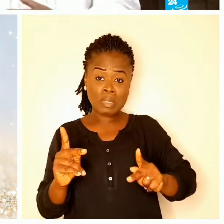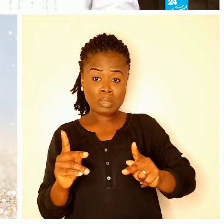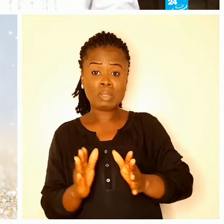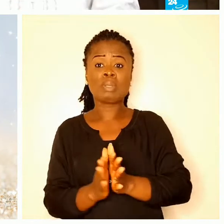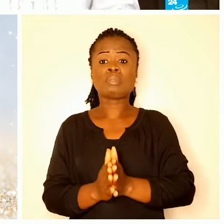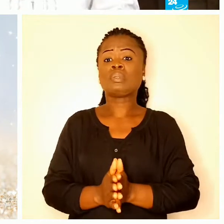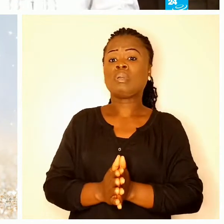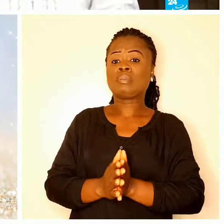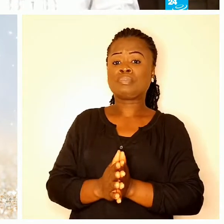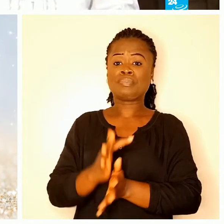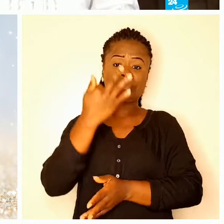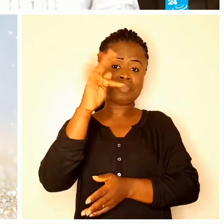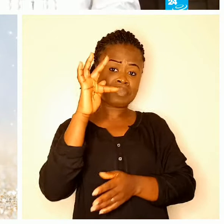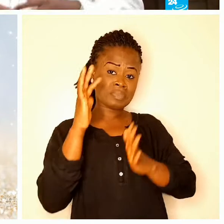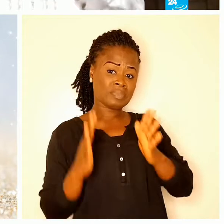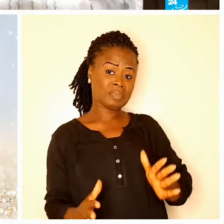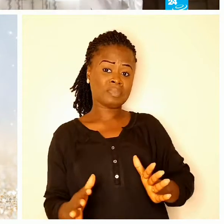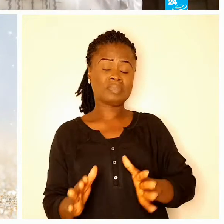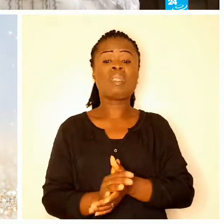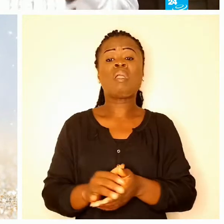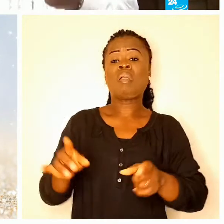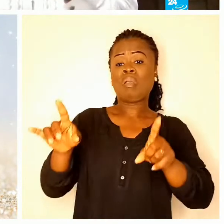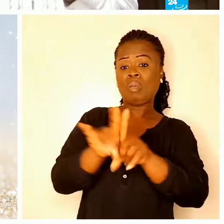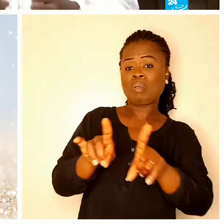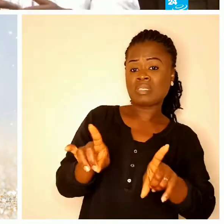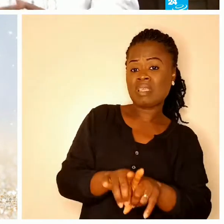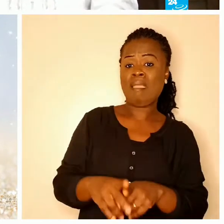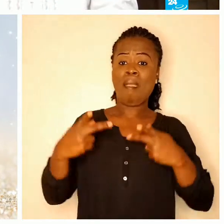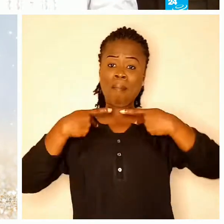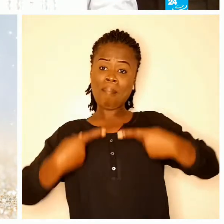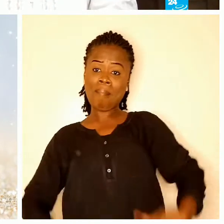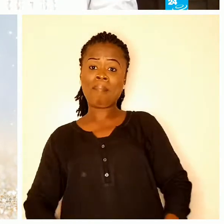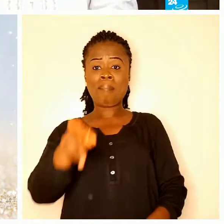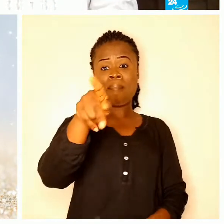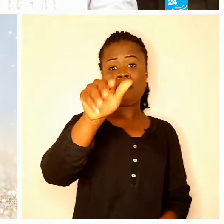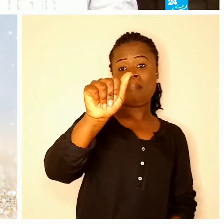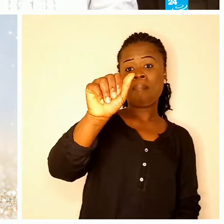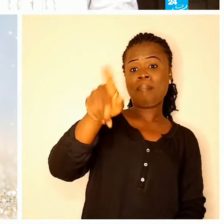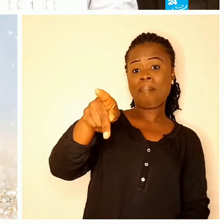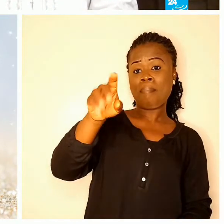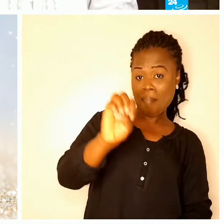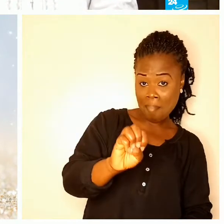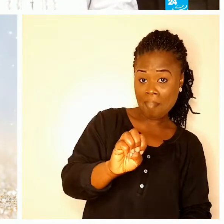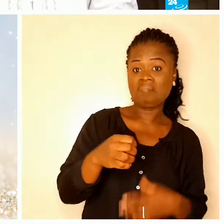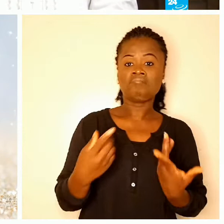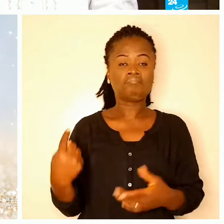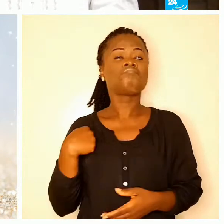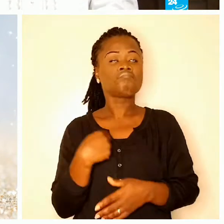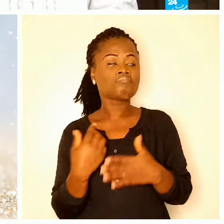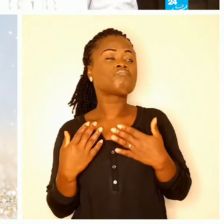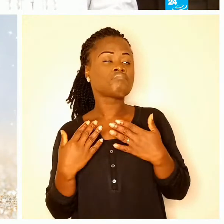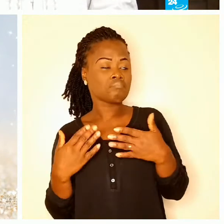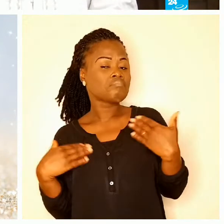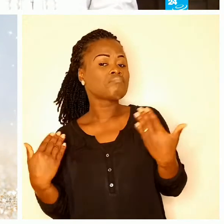président Macron, je le félicite au passage, mais aussi comme sa sainteté, le pape François, nous avons été réconfortés par